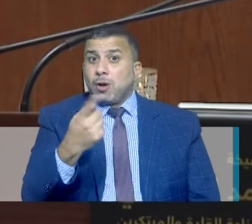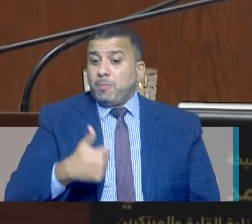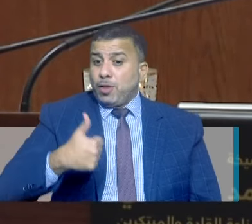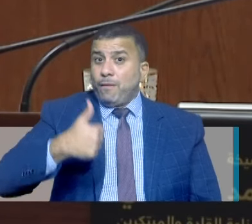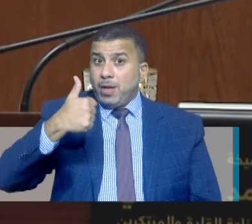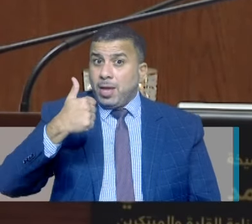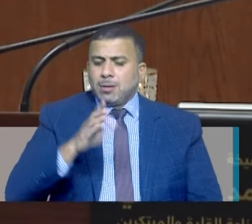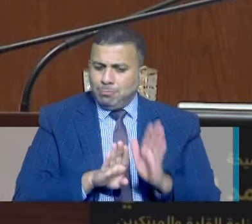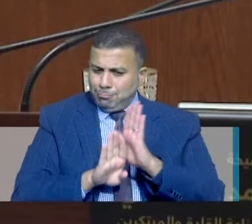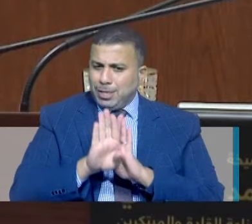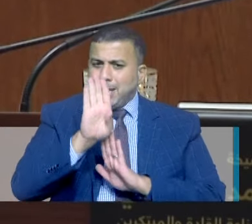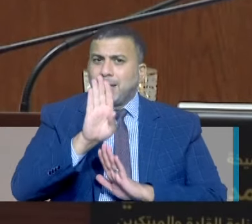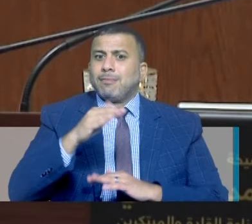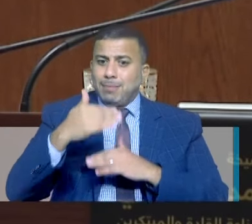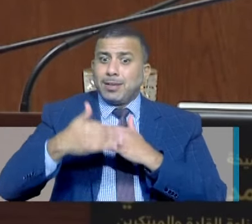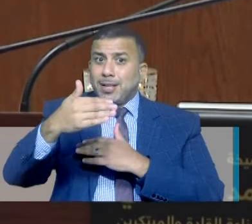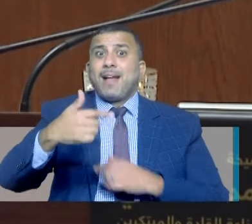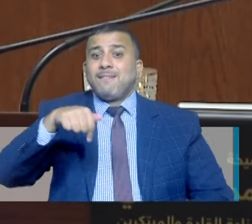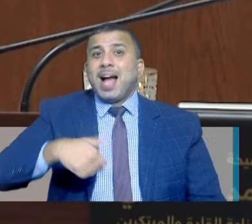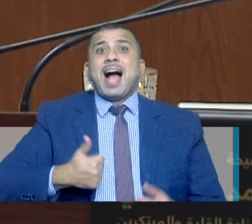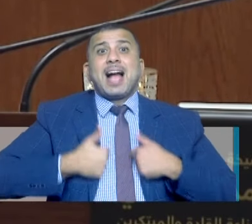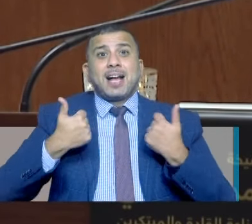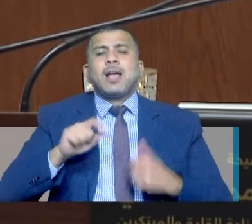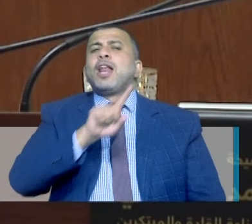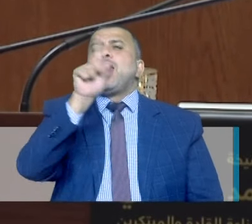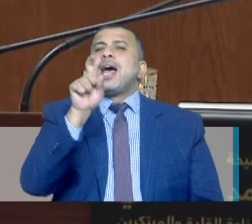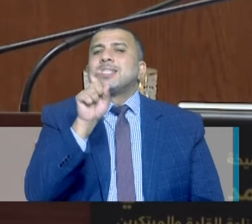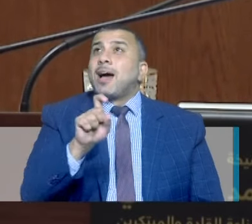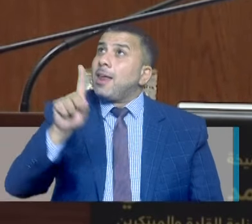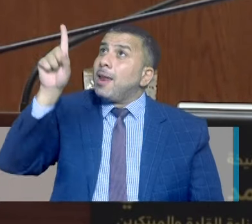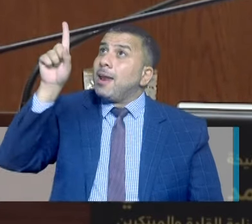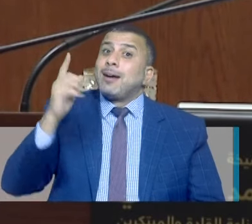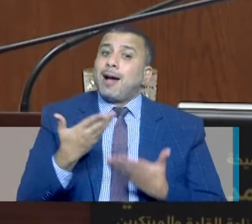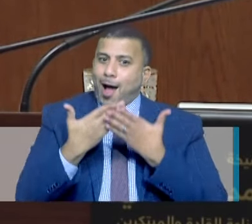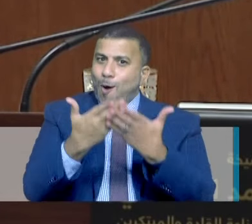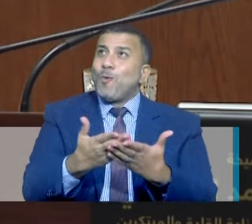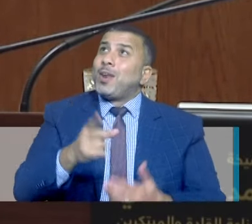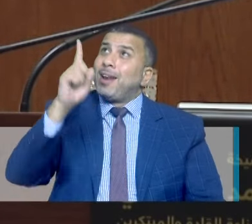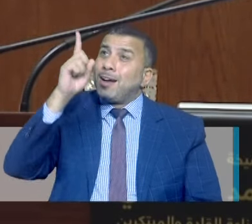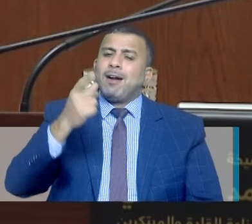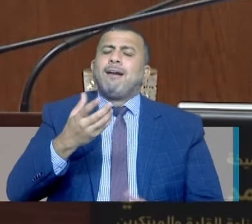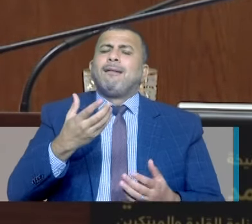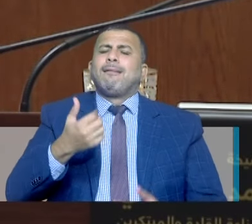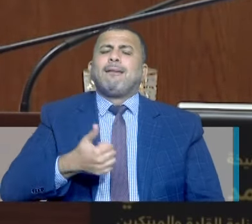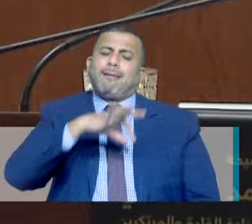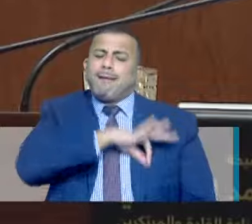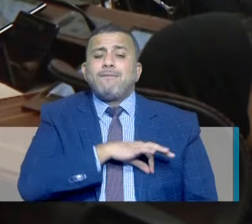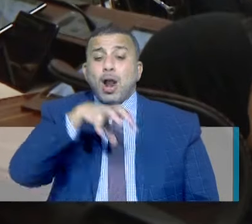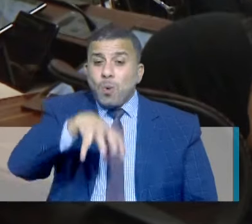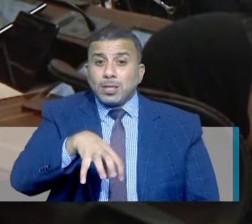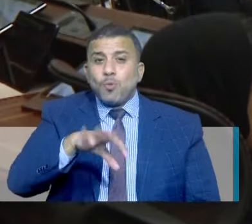بالتوفيق والسداد في المرحلة القادمة من حياتكم، ونسأل الله أن يكون عوناً لكم في كل ما ينفع الوطن